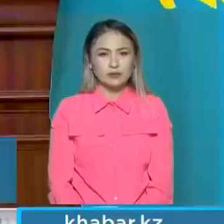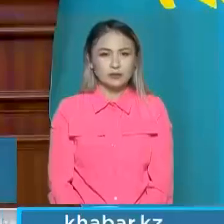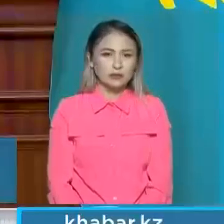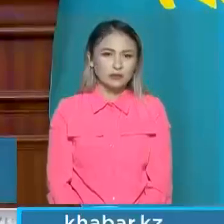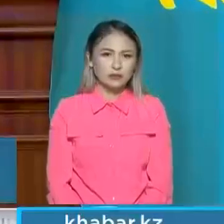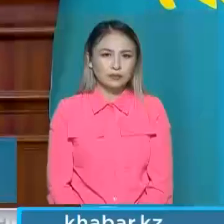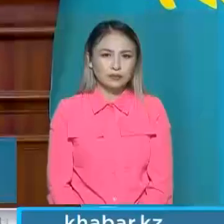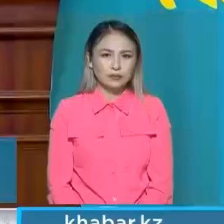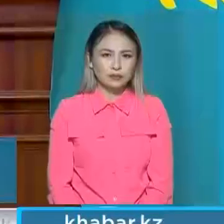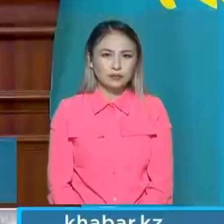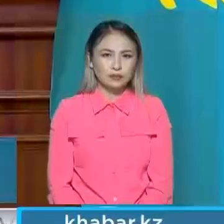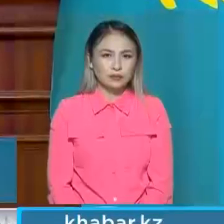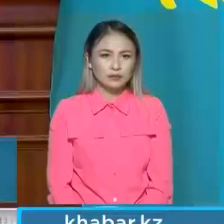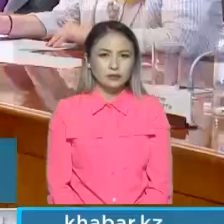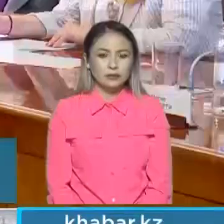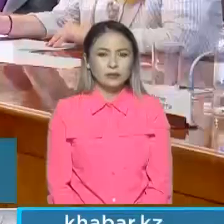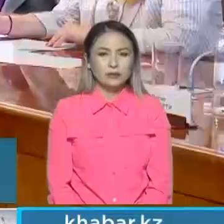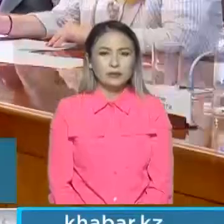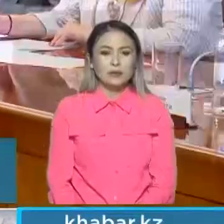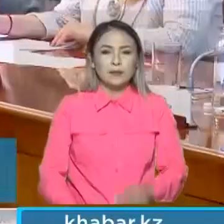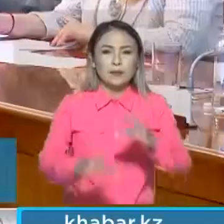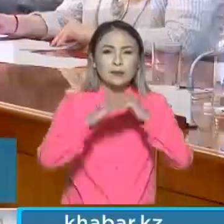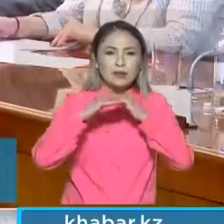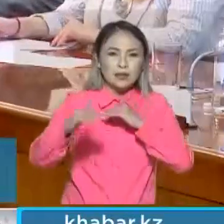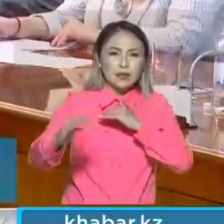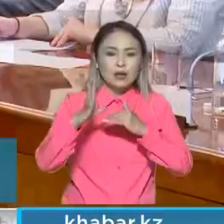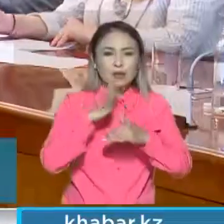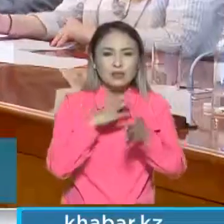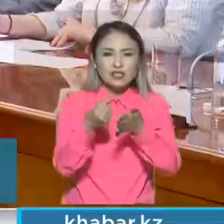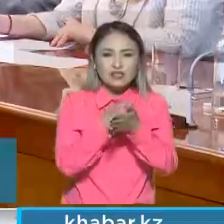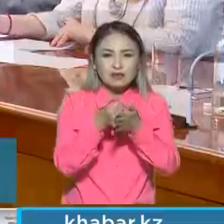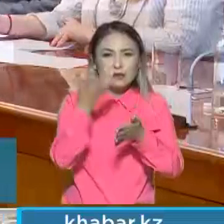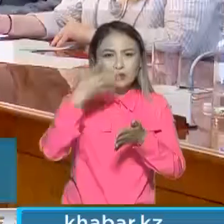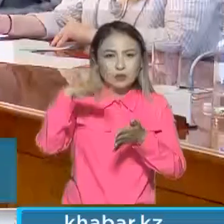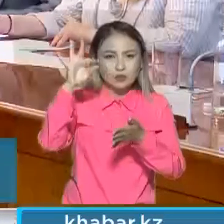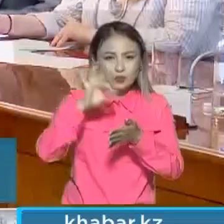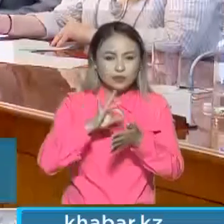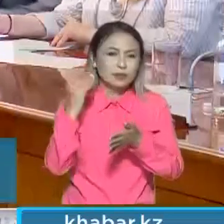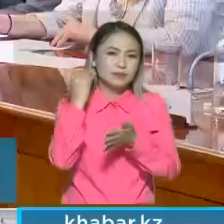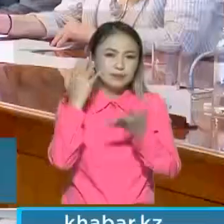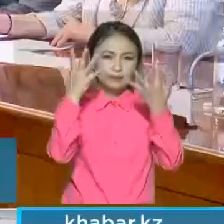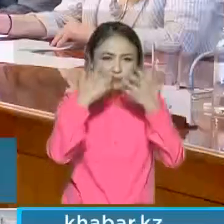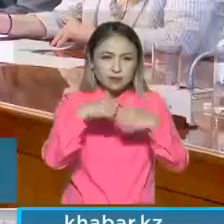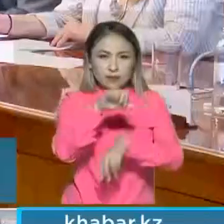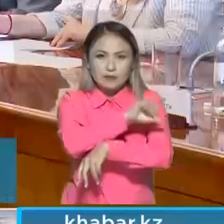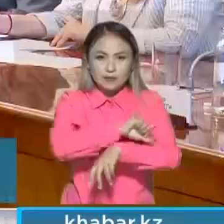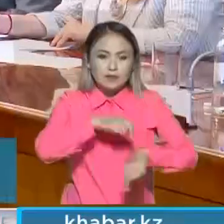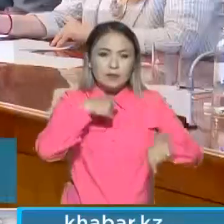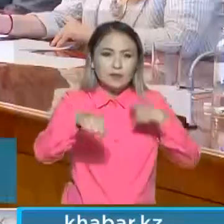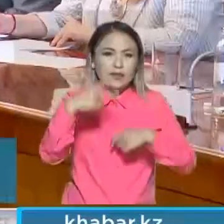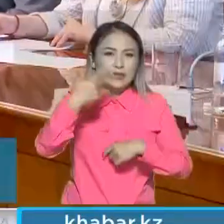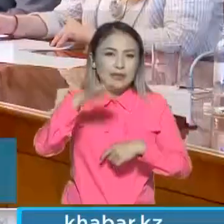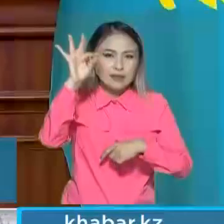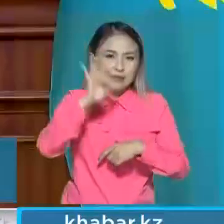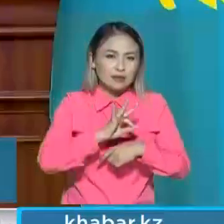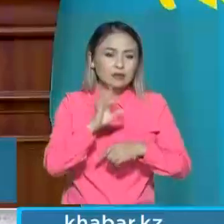40% of attracted investments and about елімізге тартылған инвестицияның 40%-дан астамы және сыртқы сауданың 30%-ға жуығы